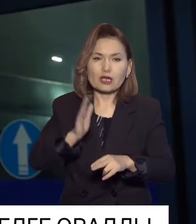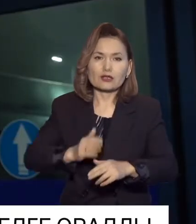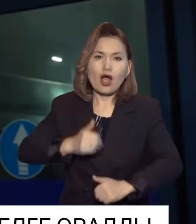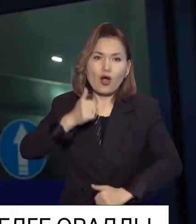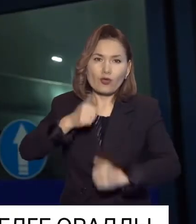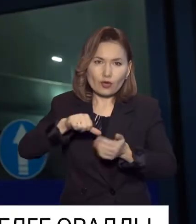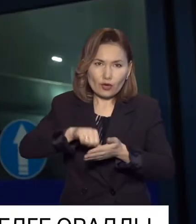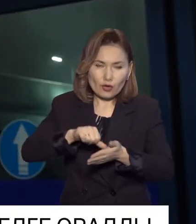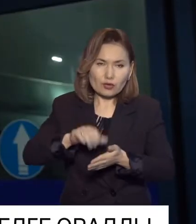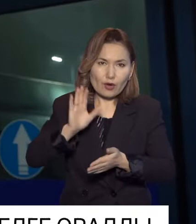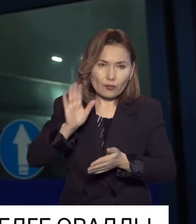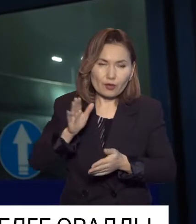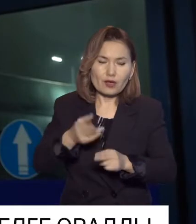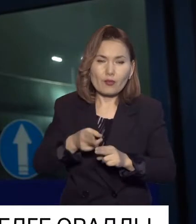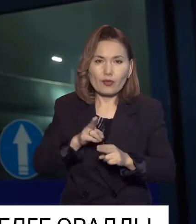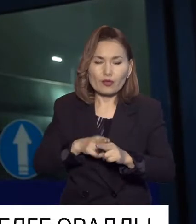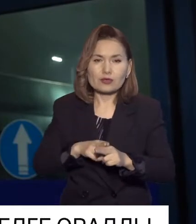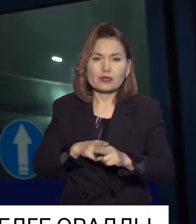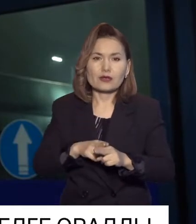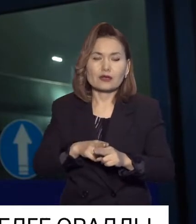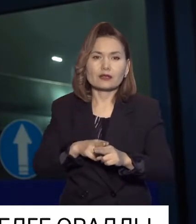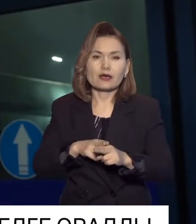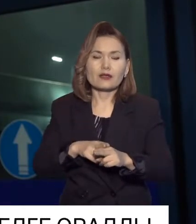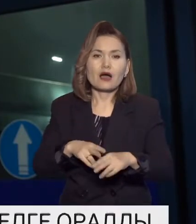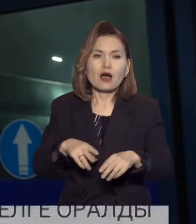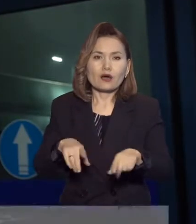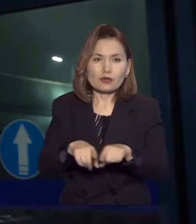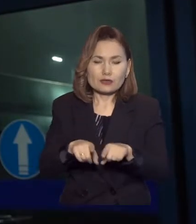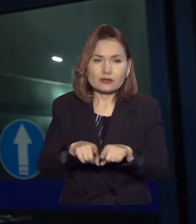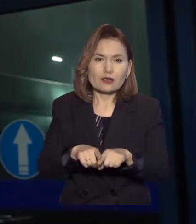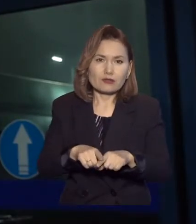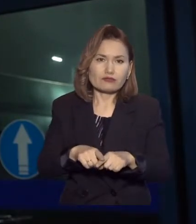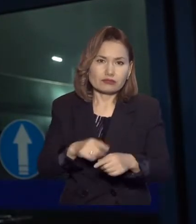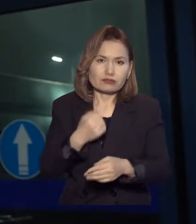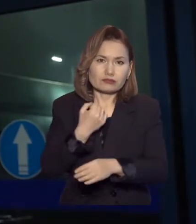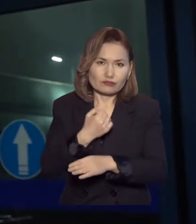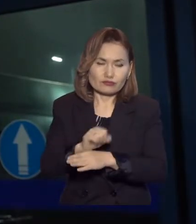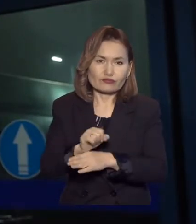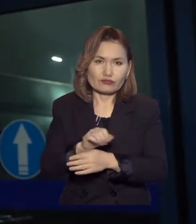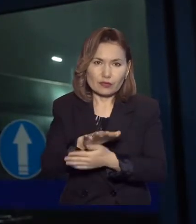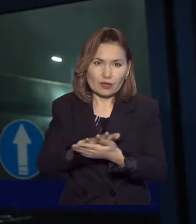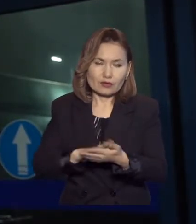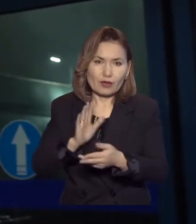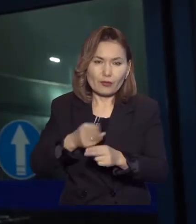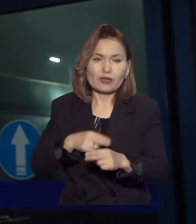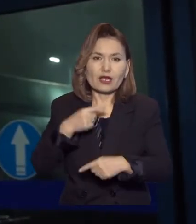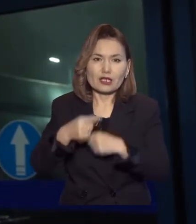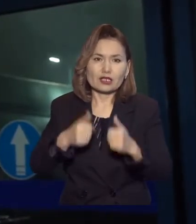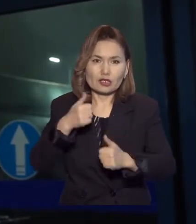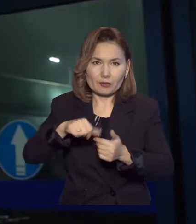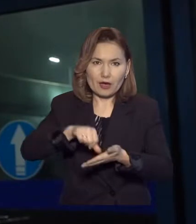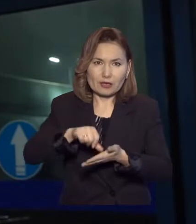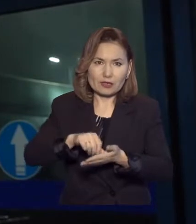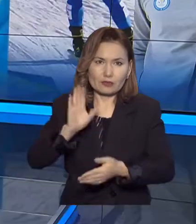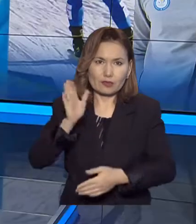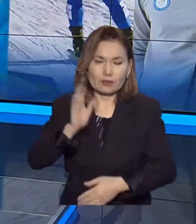демалып, осында командамен ақылдасып, бапкерлерімізбен содан кейін хабарлаймыз, қашан келесі жекпе-жегіміз болады.